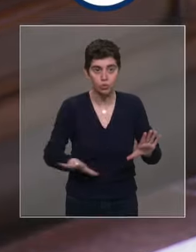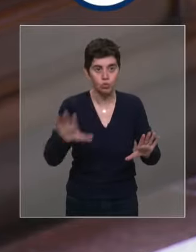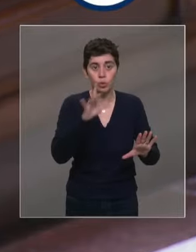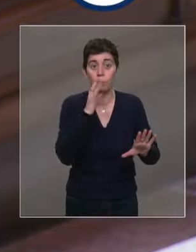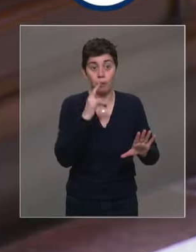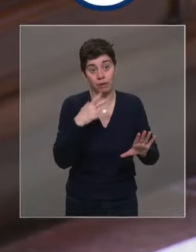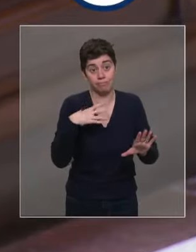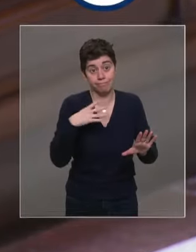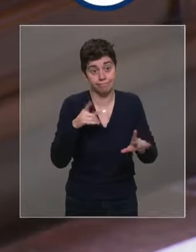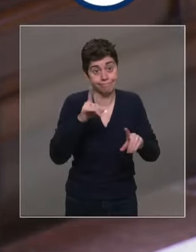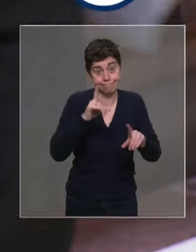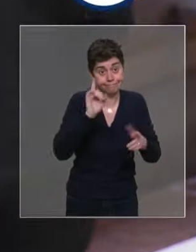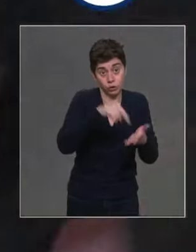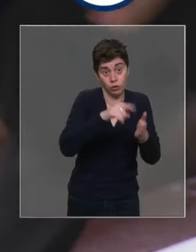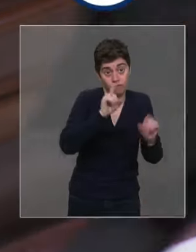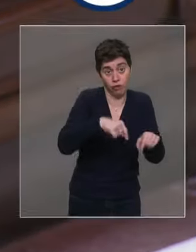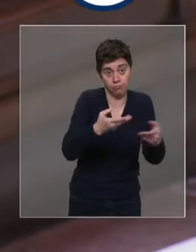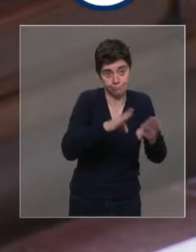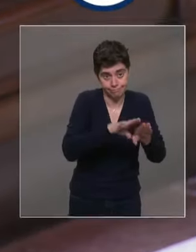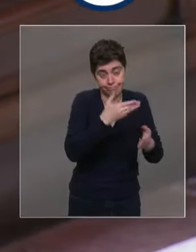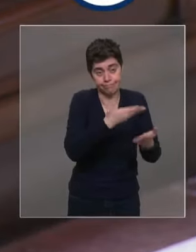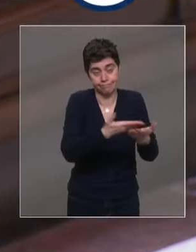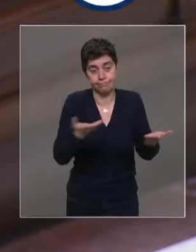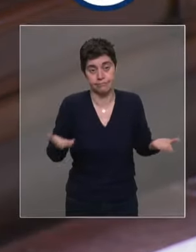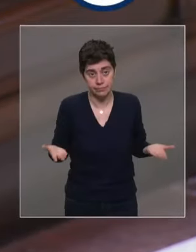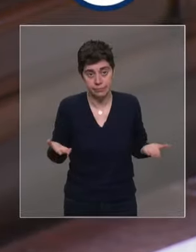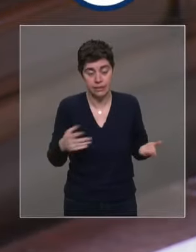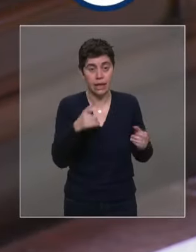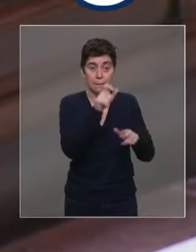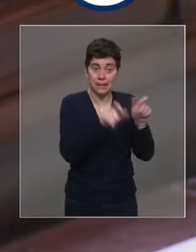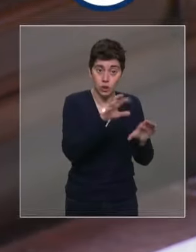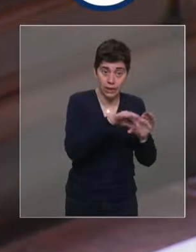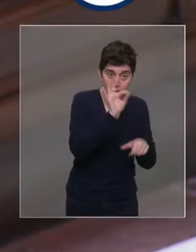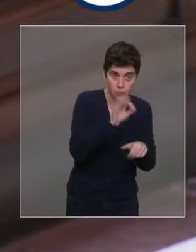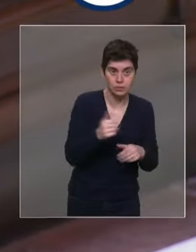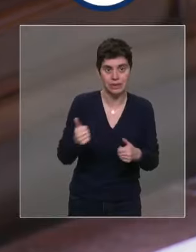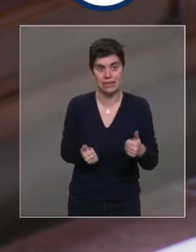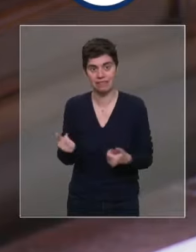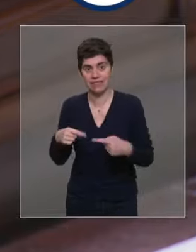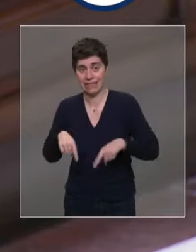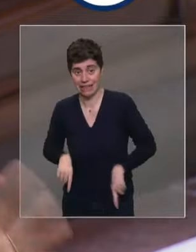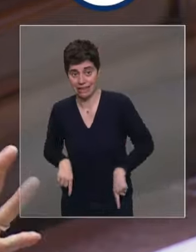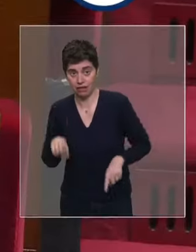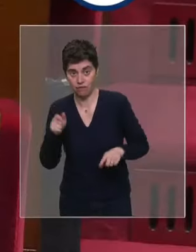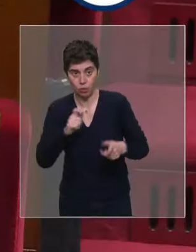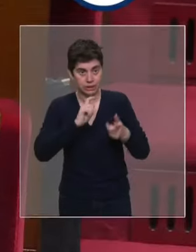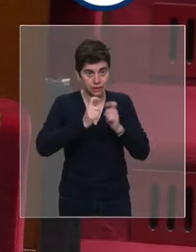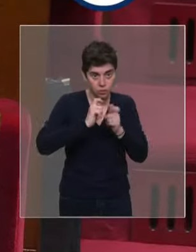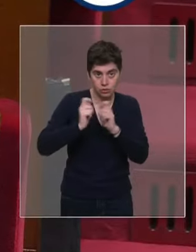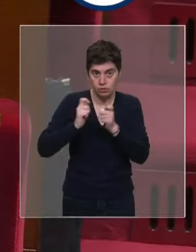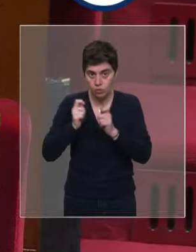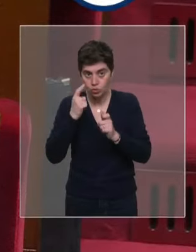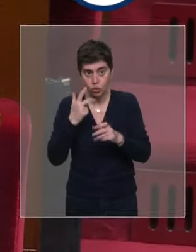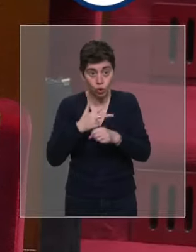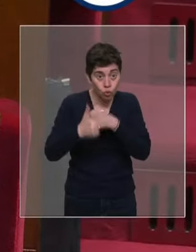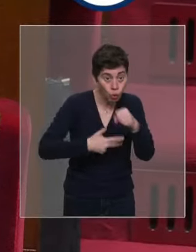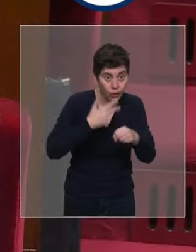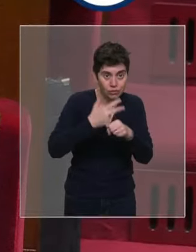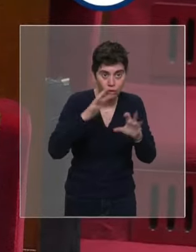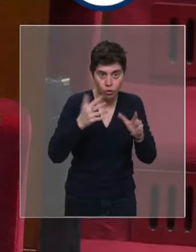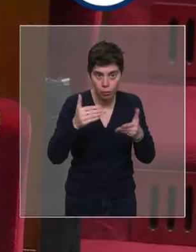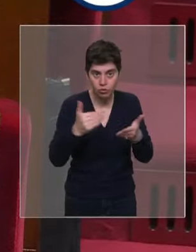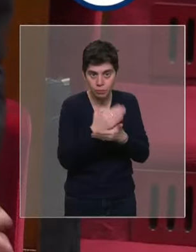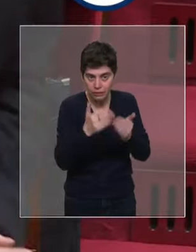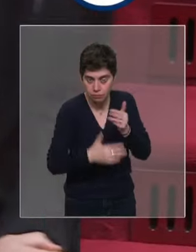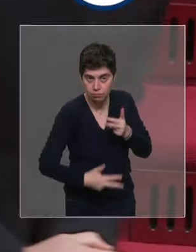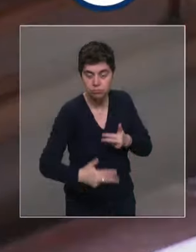cas, nous devons partager avec les élus et avec les services de l'État ce qui doit se passer dans les trois ans qui viennent sur la carte scolaire. Voilà